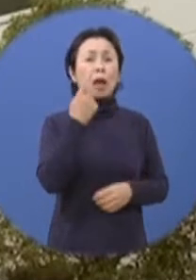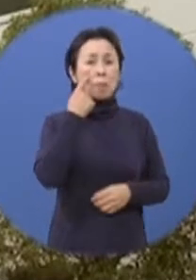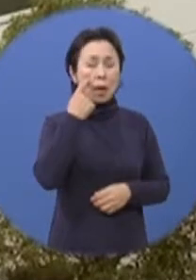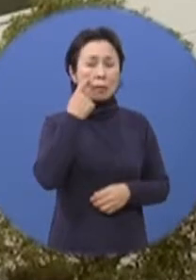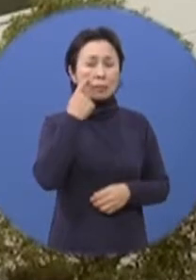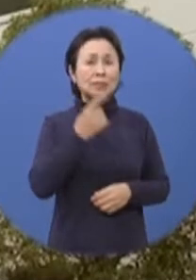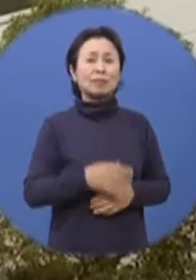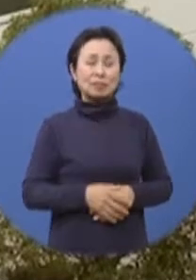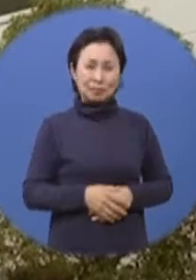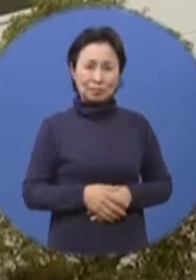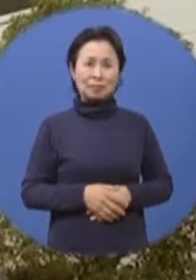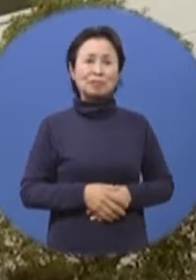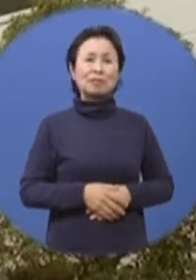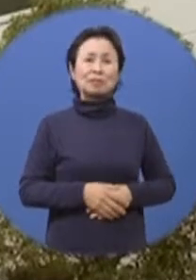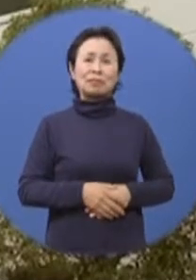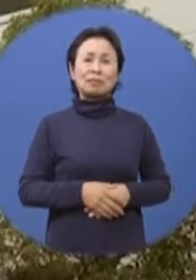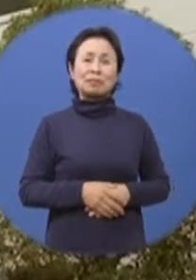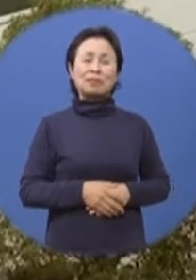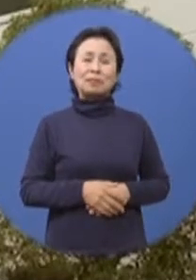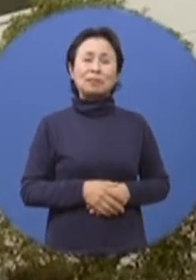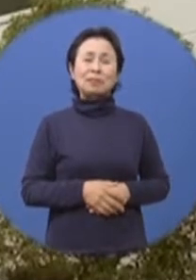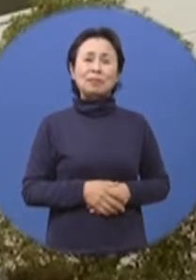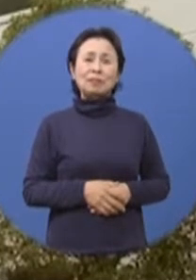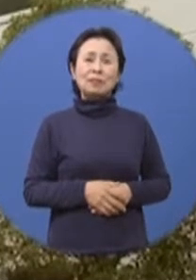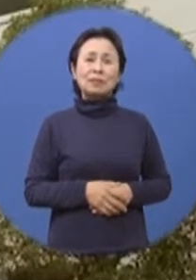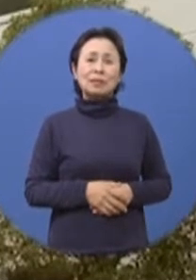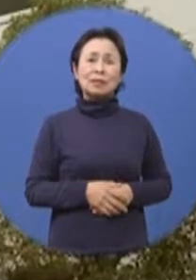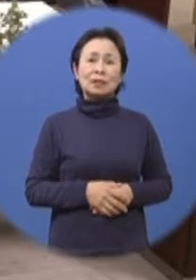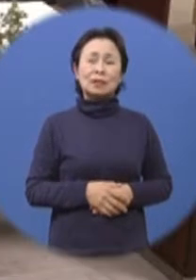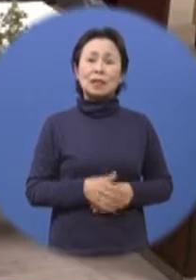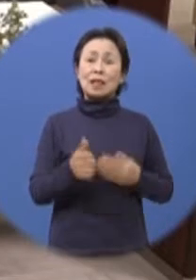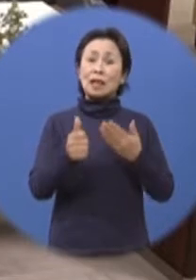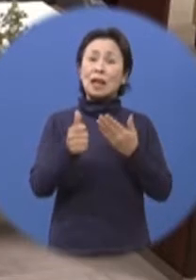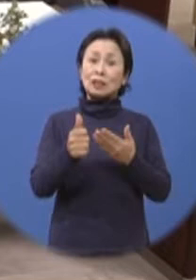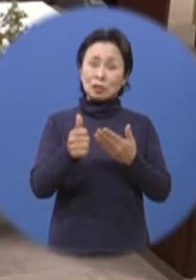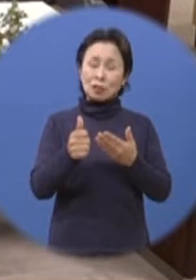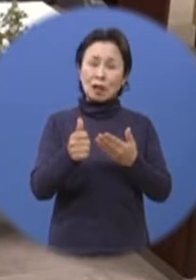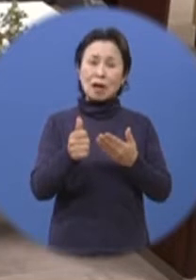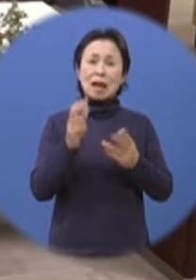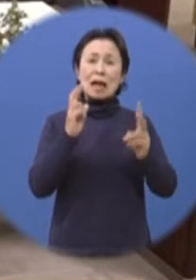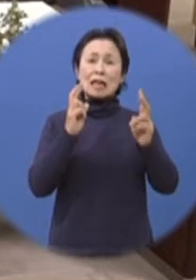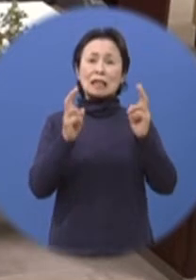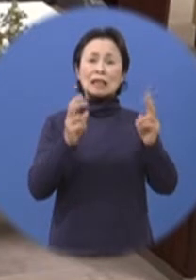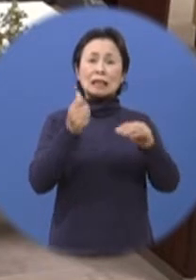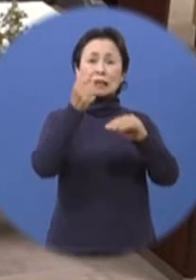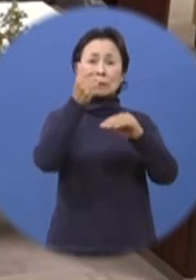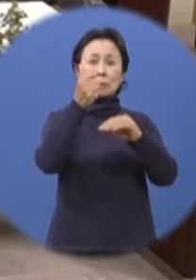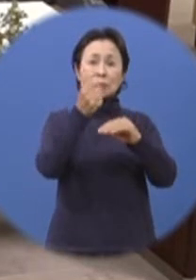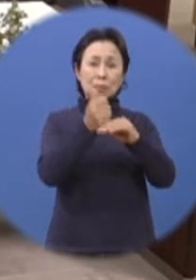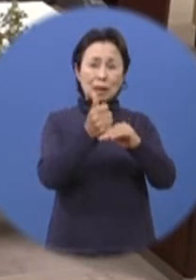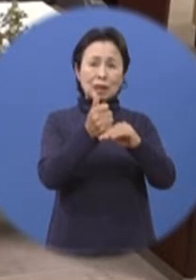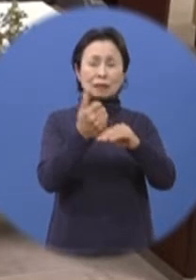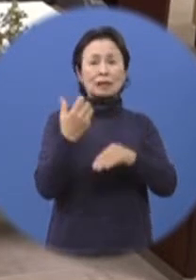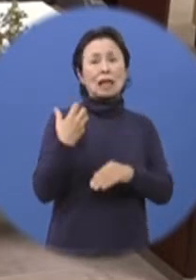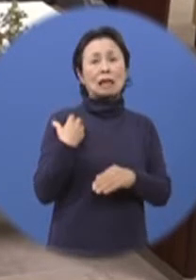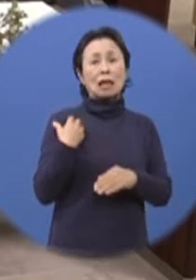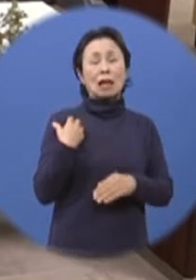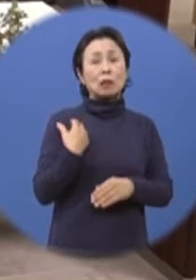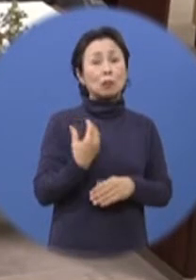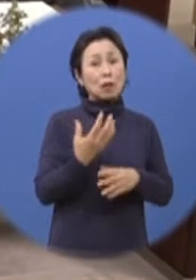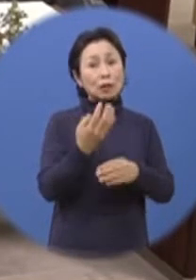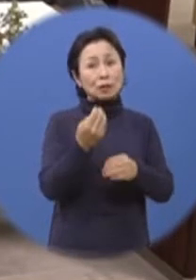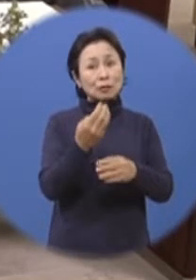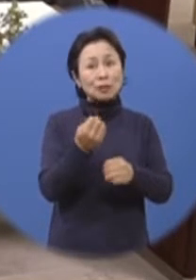本質だったんですけどもまぁえっ会長がその社長をになったっていうのは